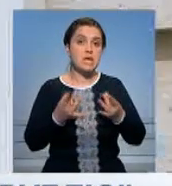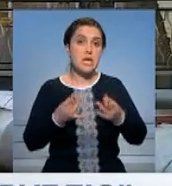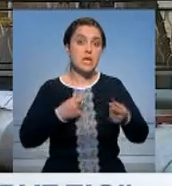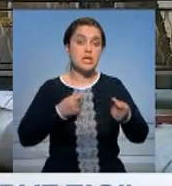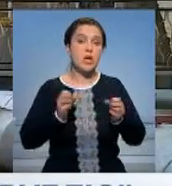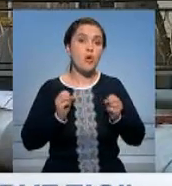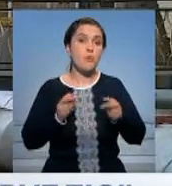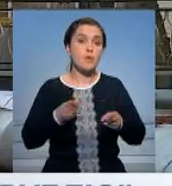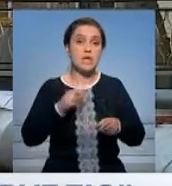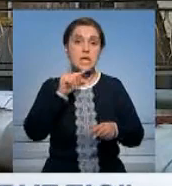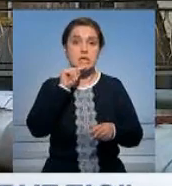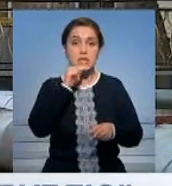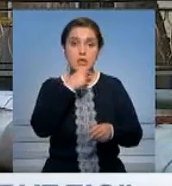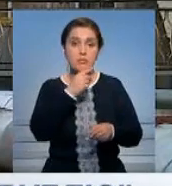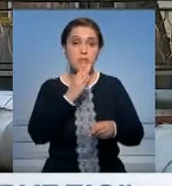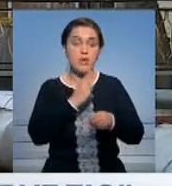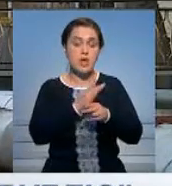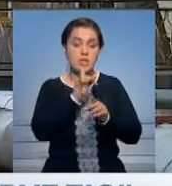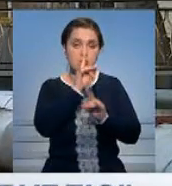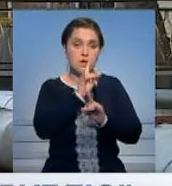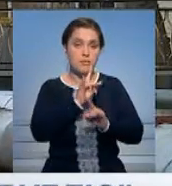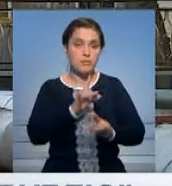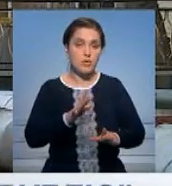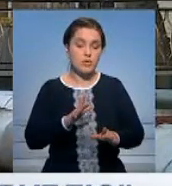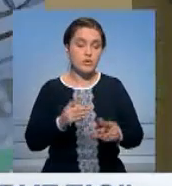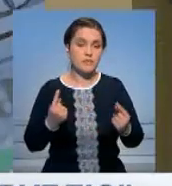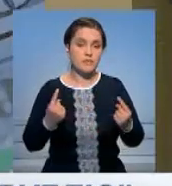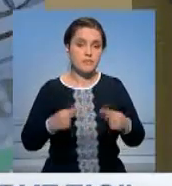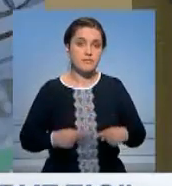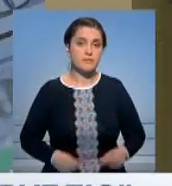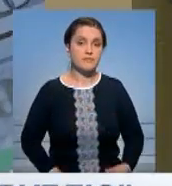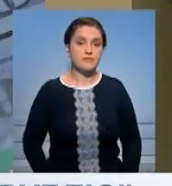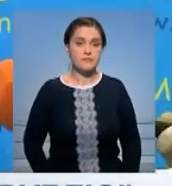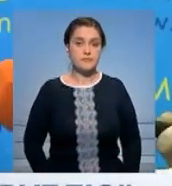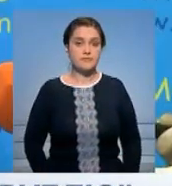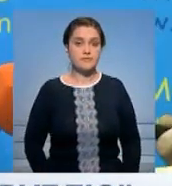для экономики Казахстана оцениваются как несущественные.